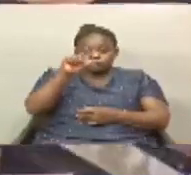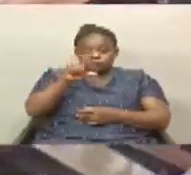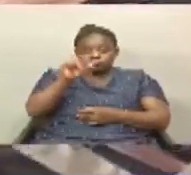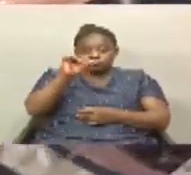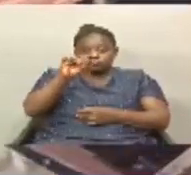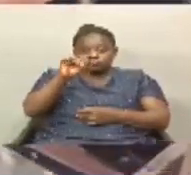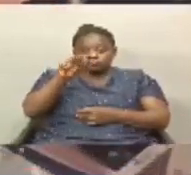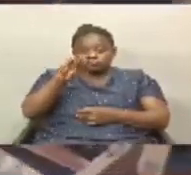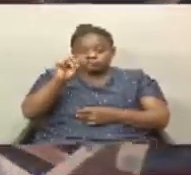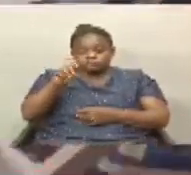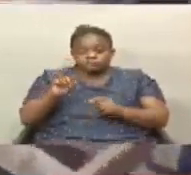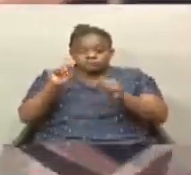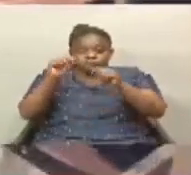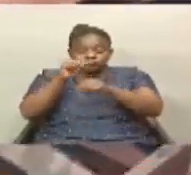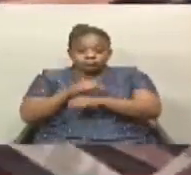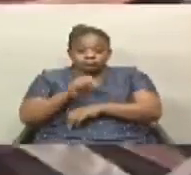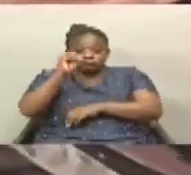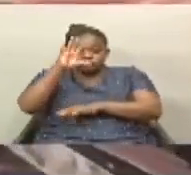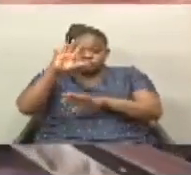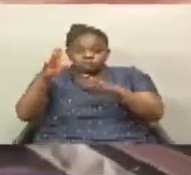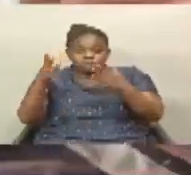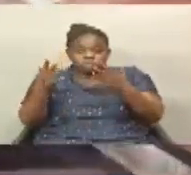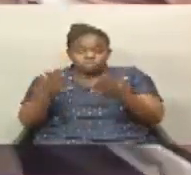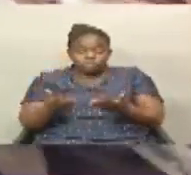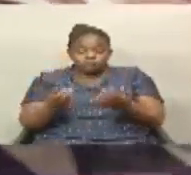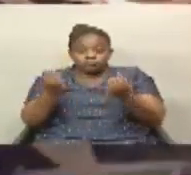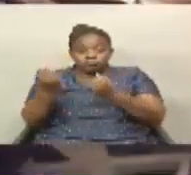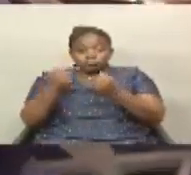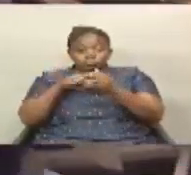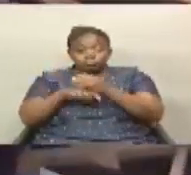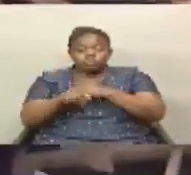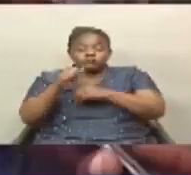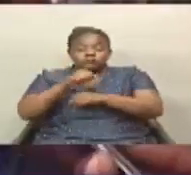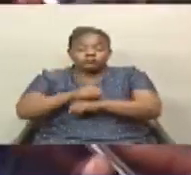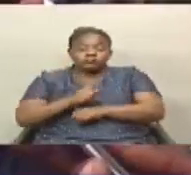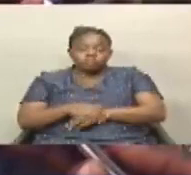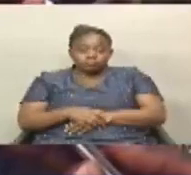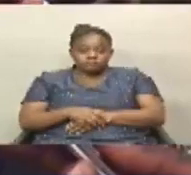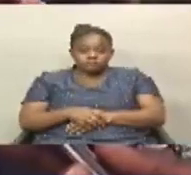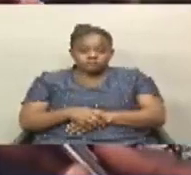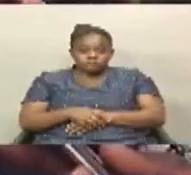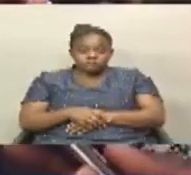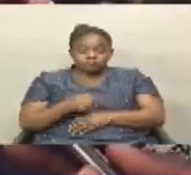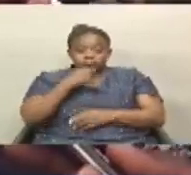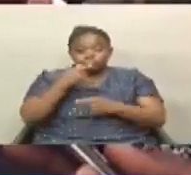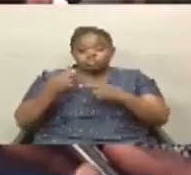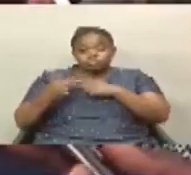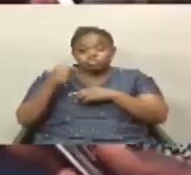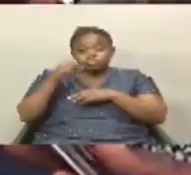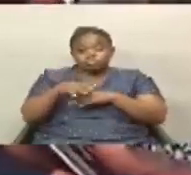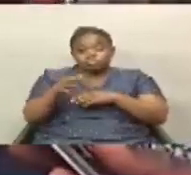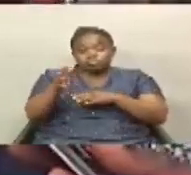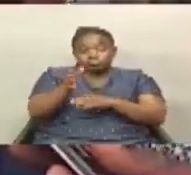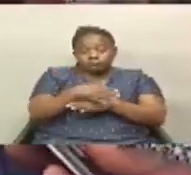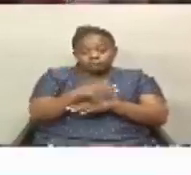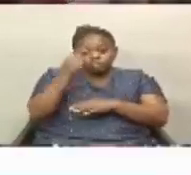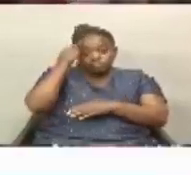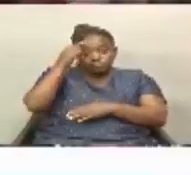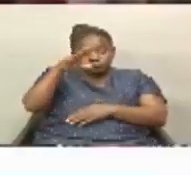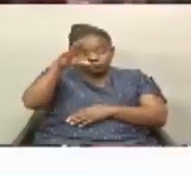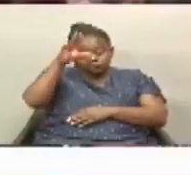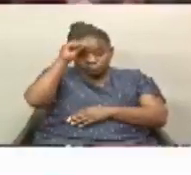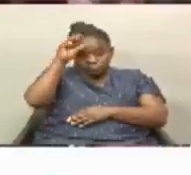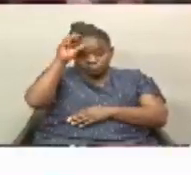godfrey n'obazze okusula ne beewuunya engeri emmotoka gye yayingiridde essomero bekikwatako okusingira ddala ministry